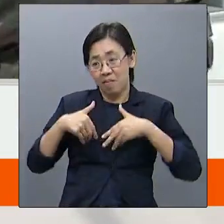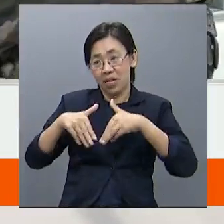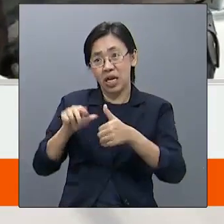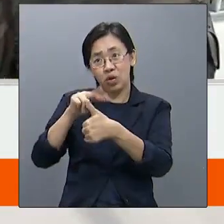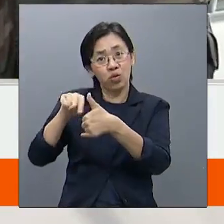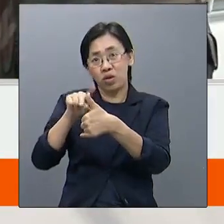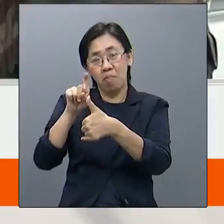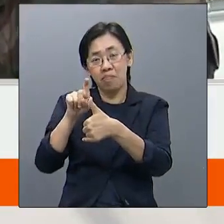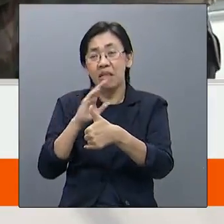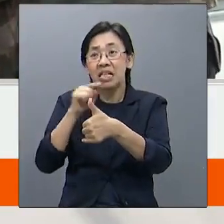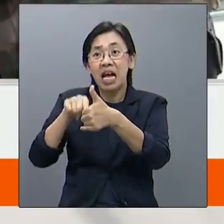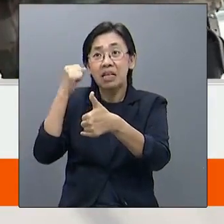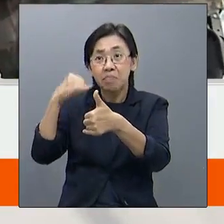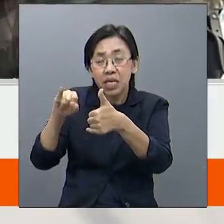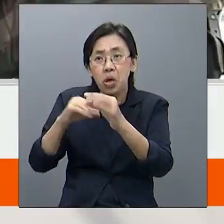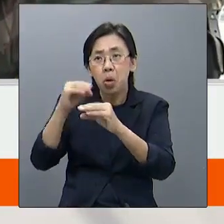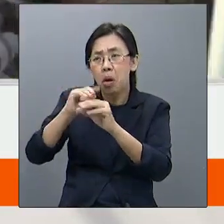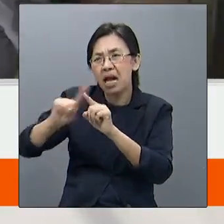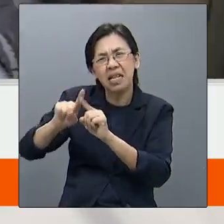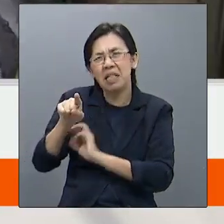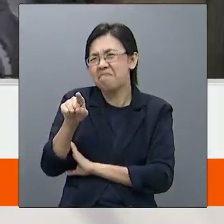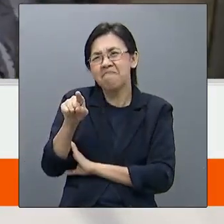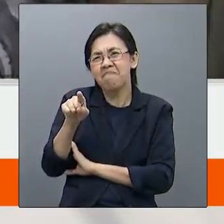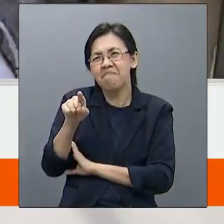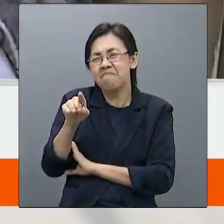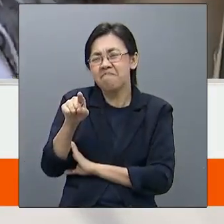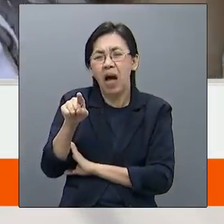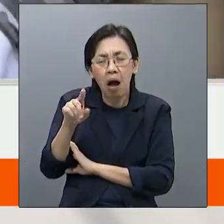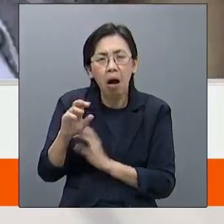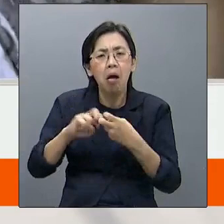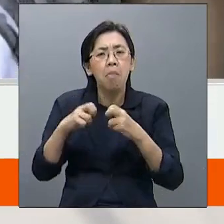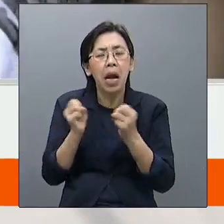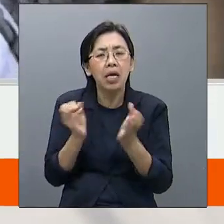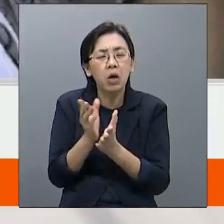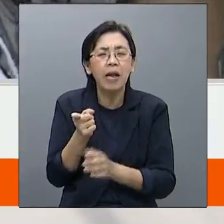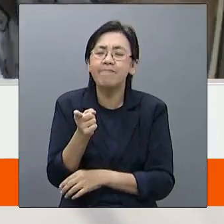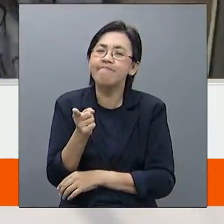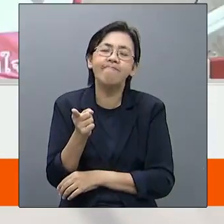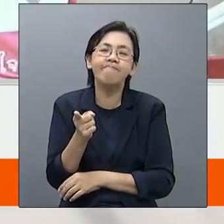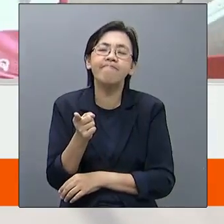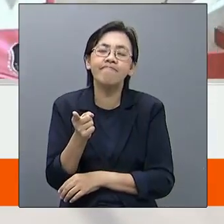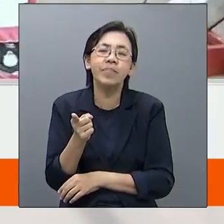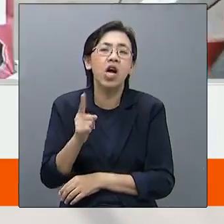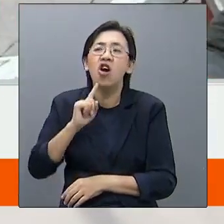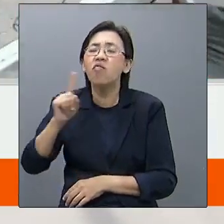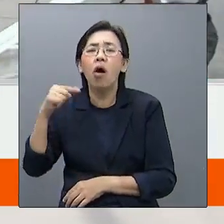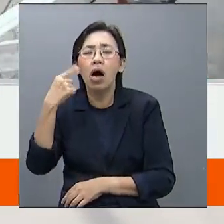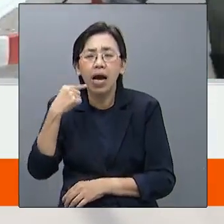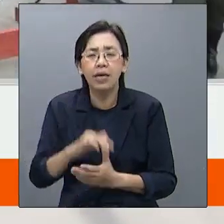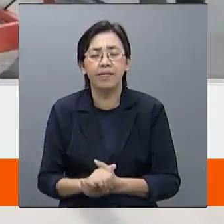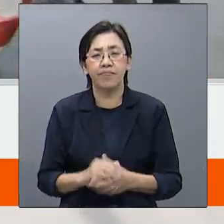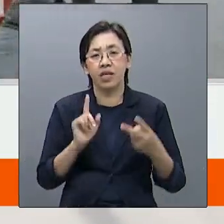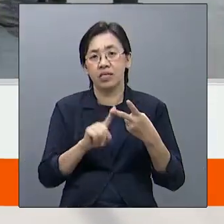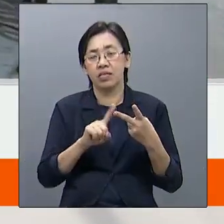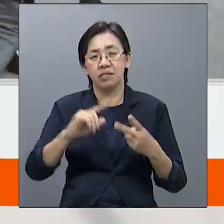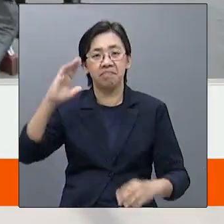ถ้าาพ่งวาทำผิดหรอทำโครงการต่ๆที่มัขอให้เกิดผลกระท็ plugin2 เห Examples ofัคุ